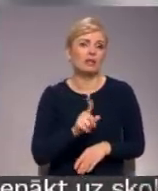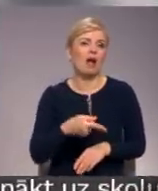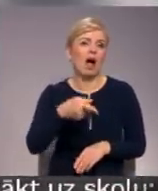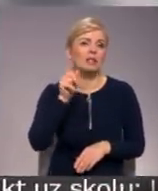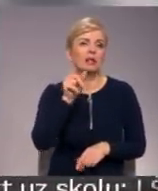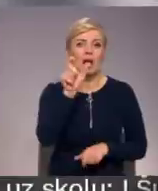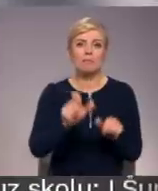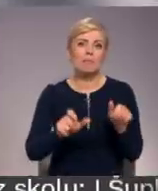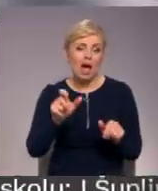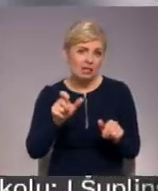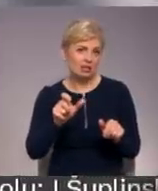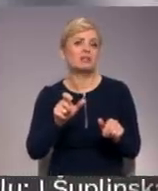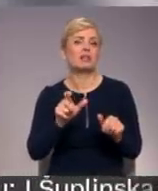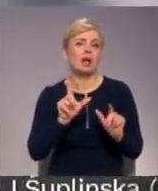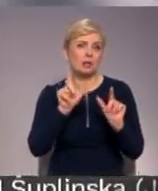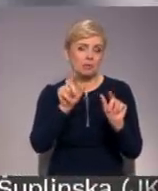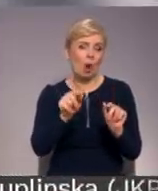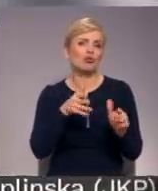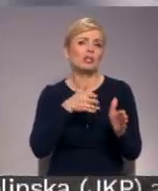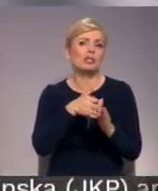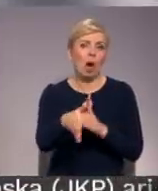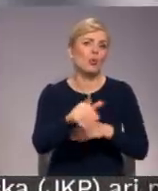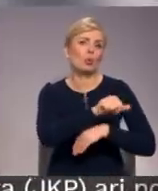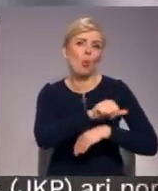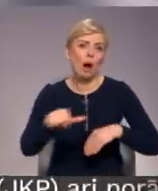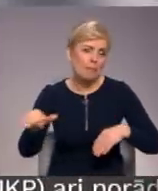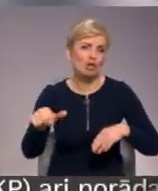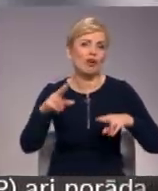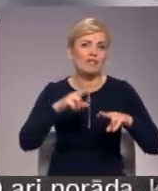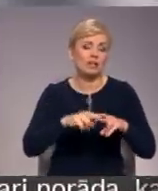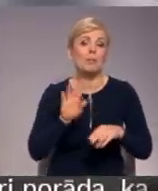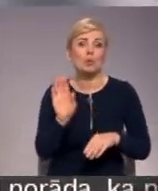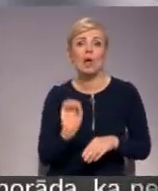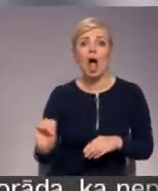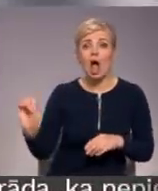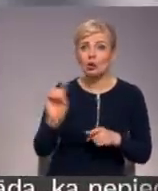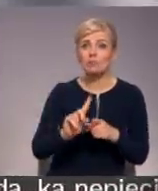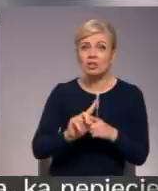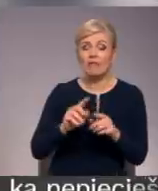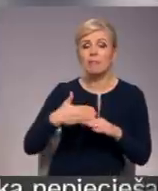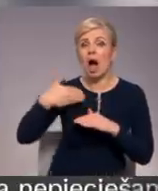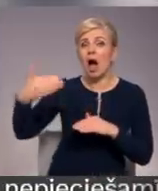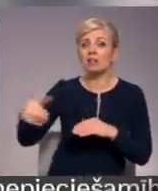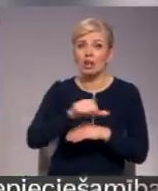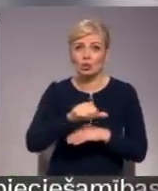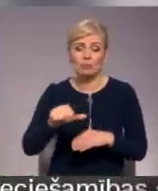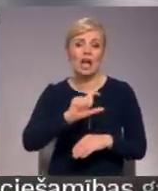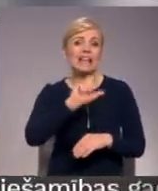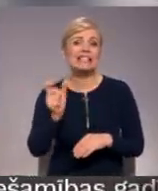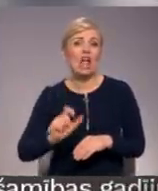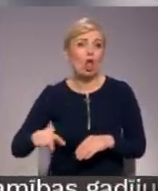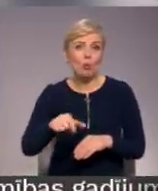aizliegta persona pārvietošanās caur sauzemes robežu čērsošanas vietām uz Eiropas Savienības ārējās robežas. Zilupes